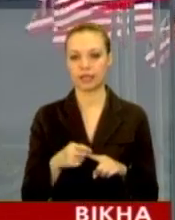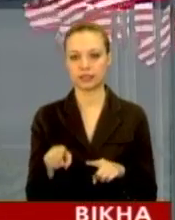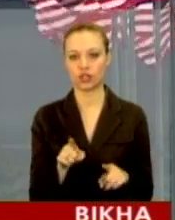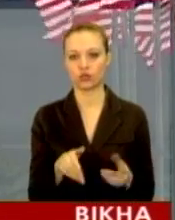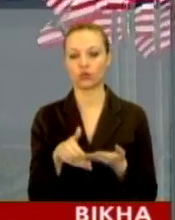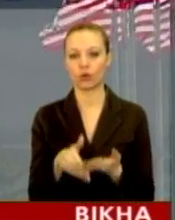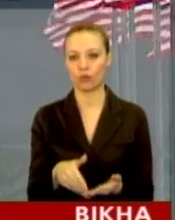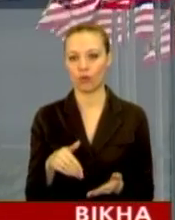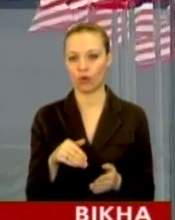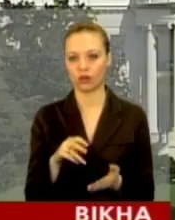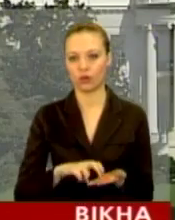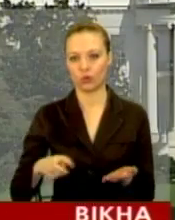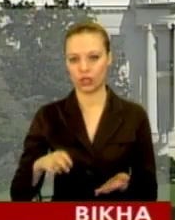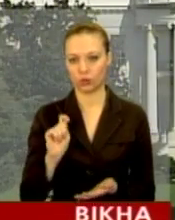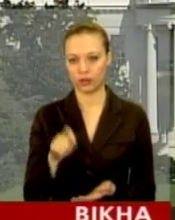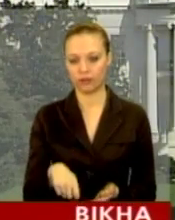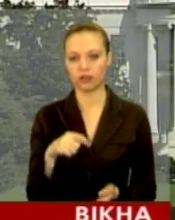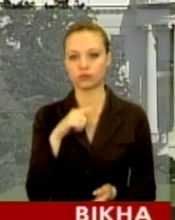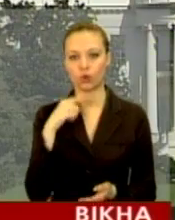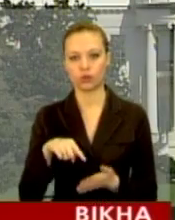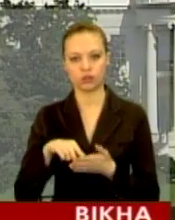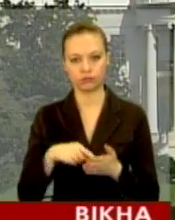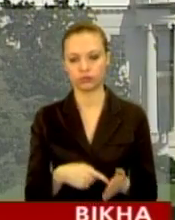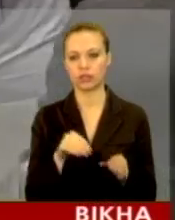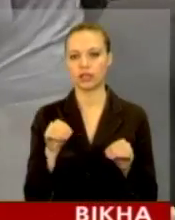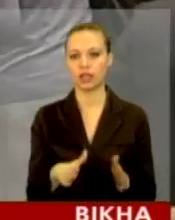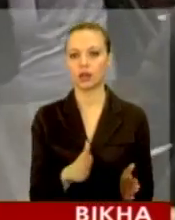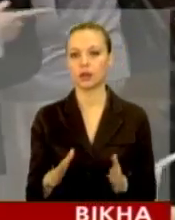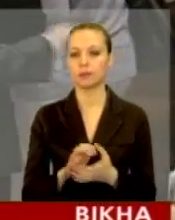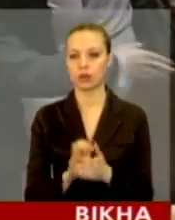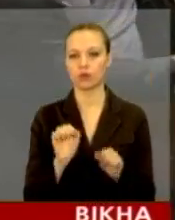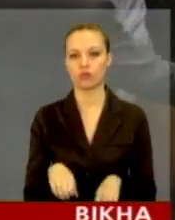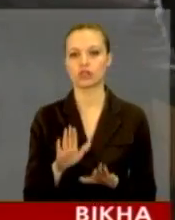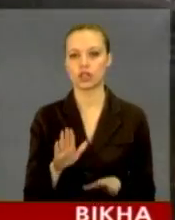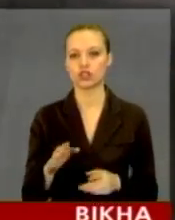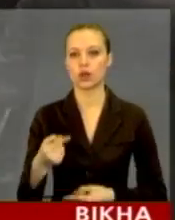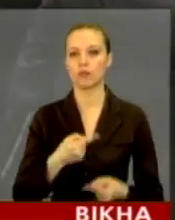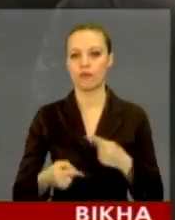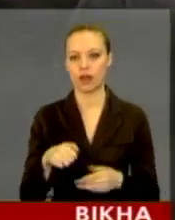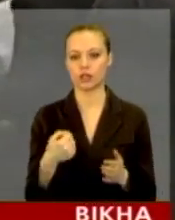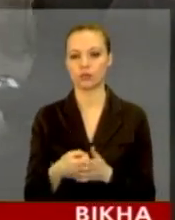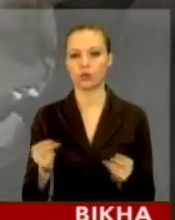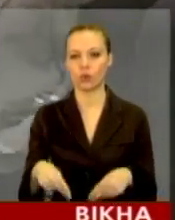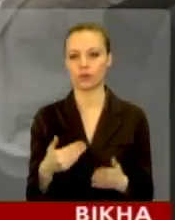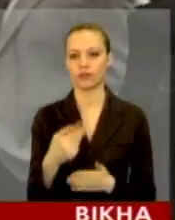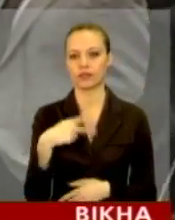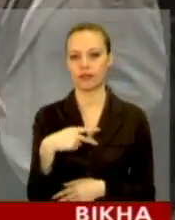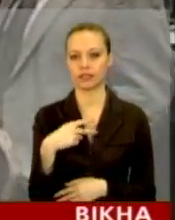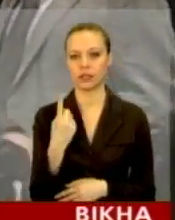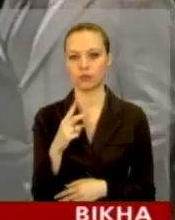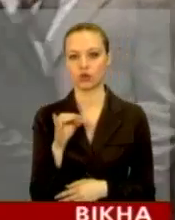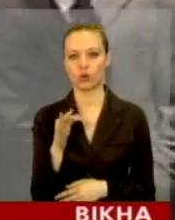що допоможе уникнути війни. Росія наполягає, налагодити мир можна лише поверненням до угод від 21